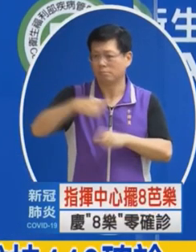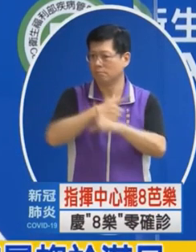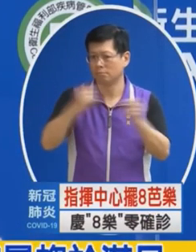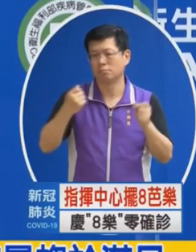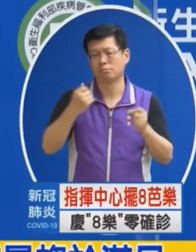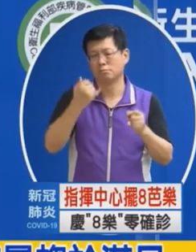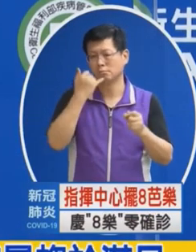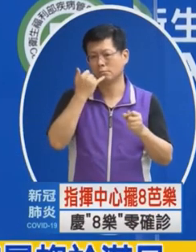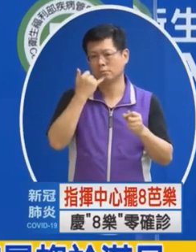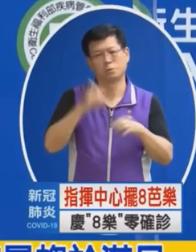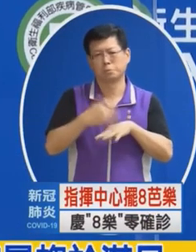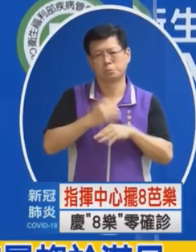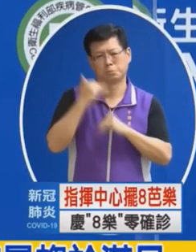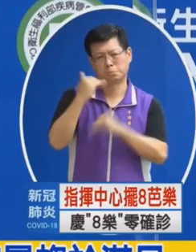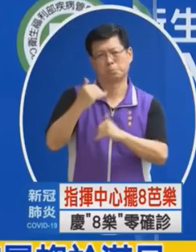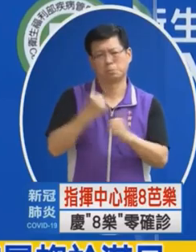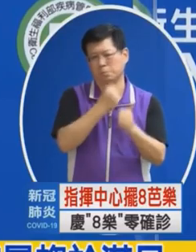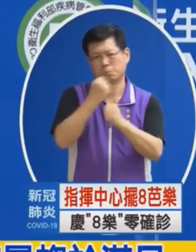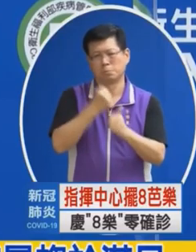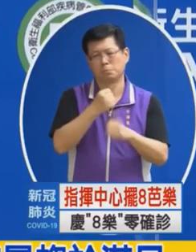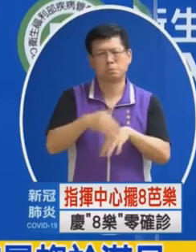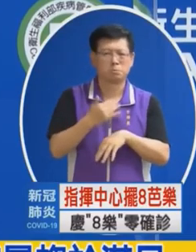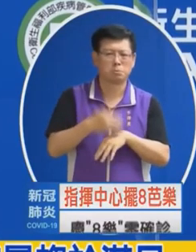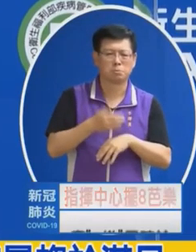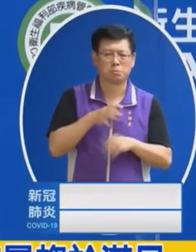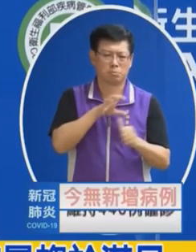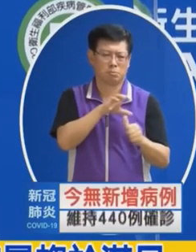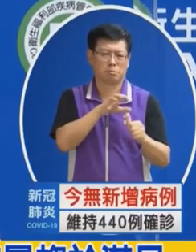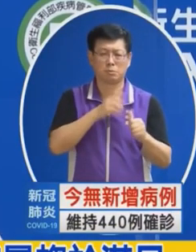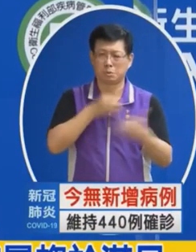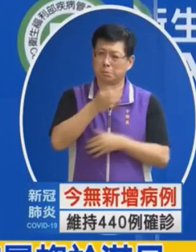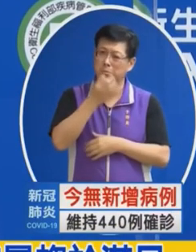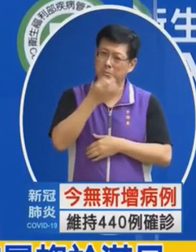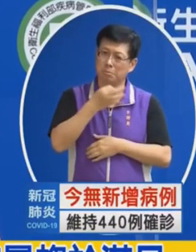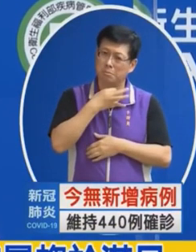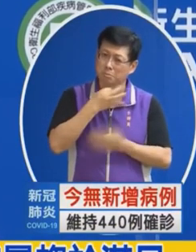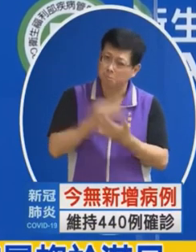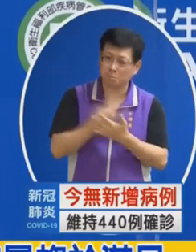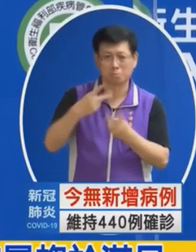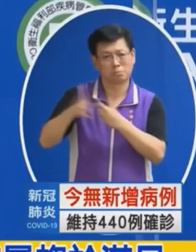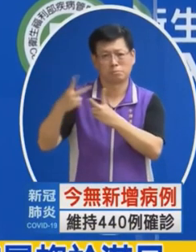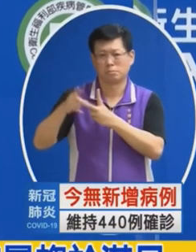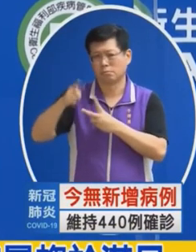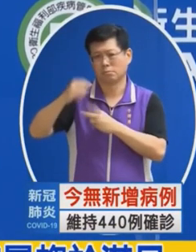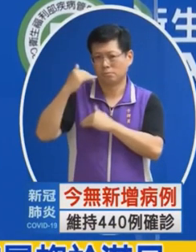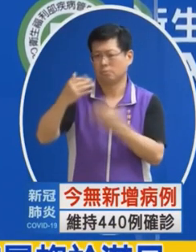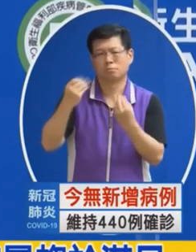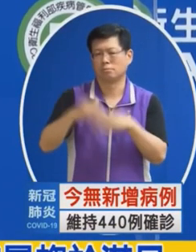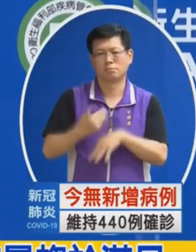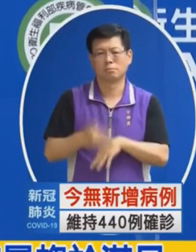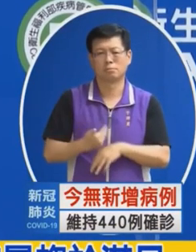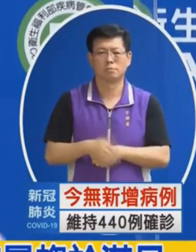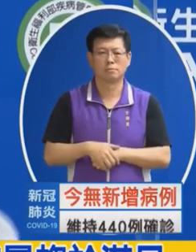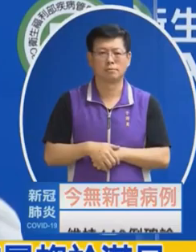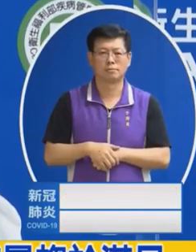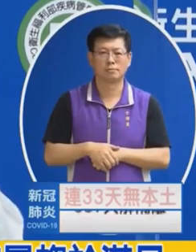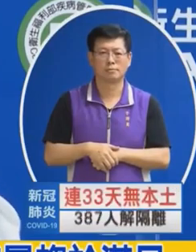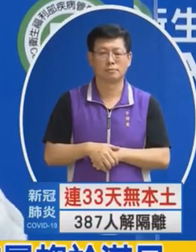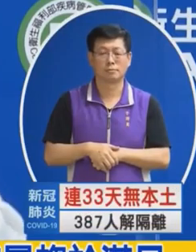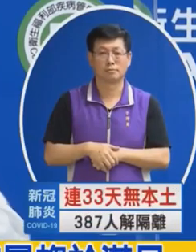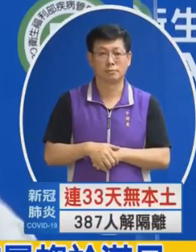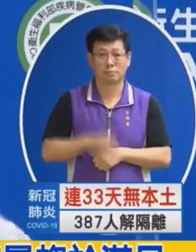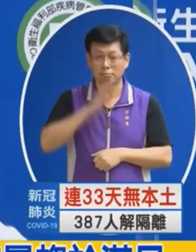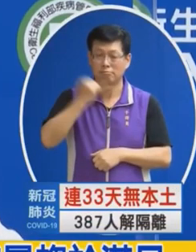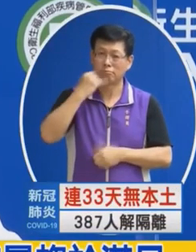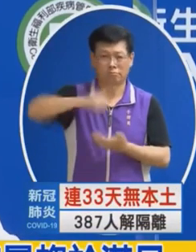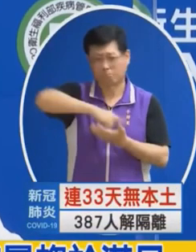都这些就不会有这些在另外就是说他买不够或寄送的量比较少这样的问题，我们就这